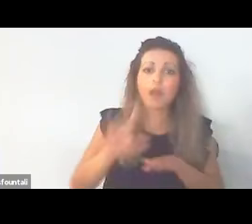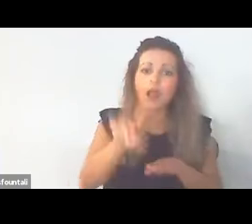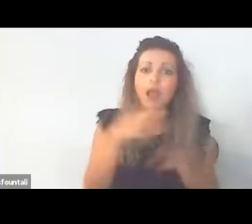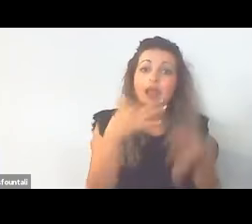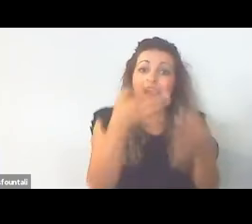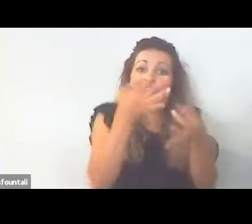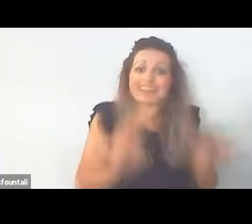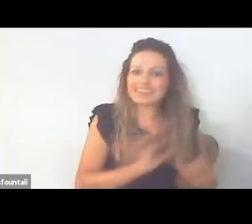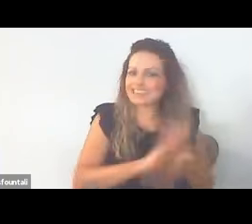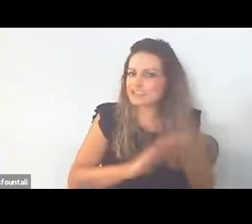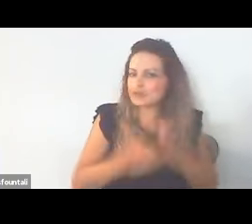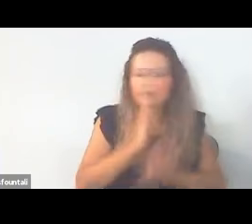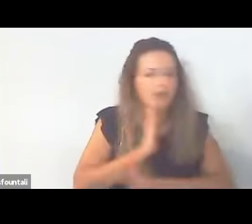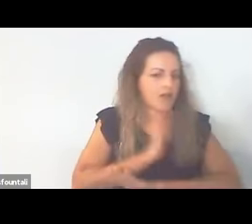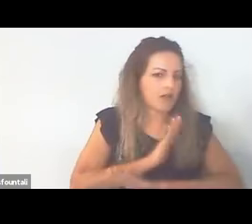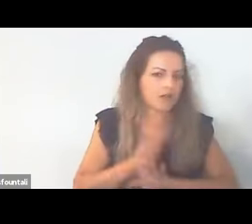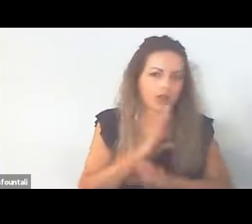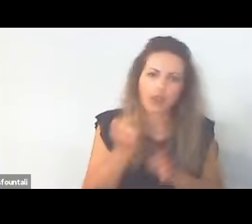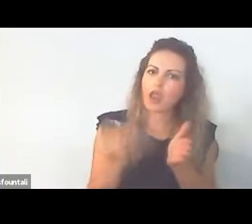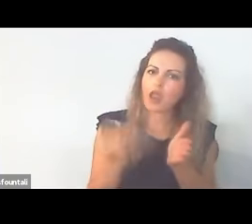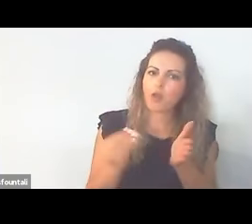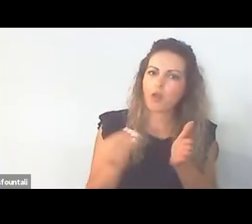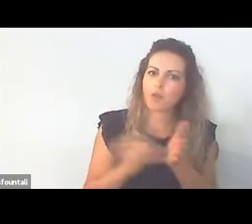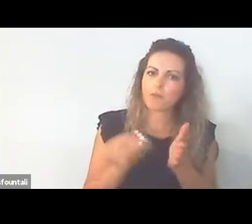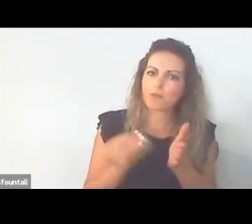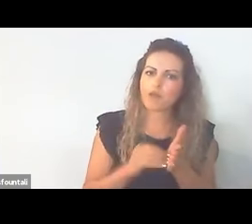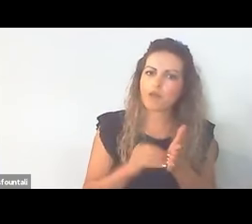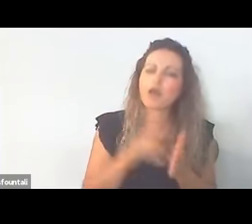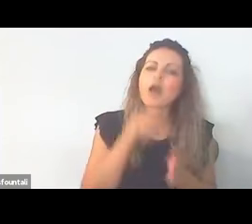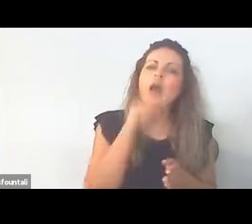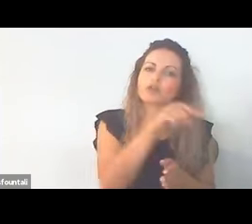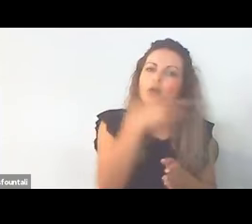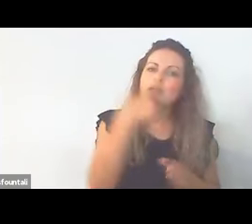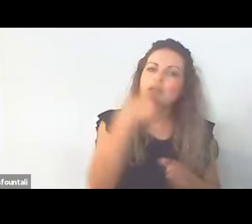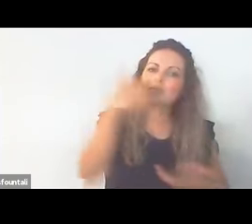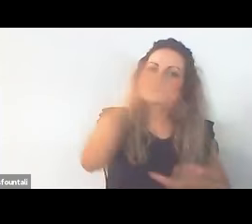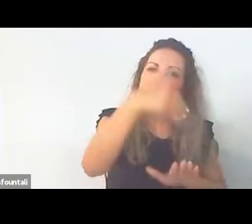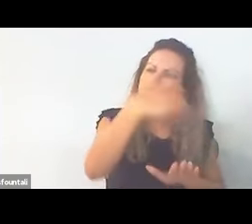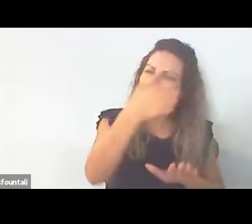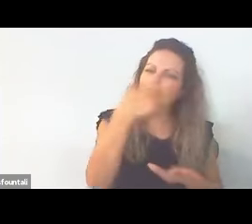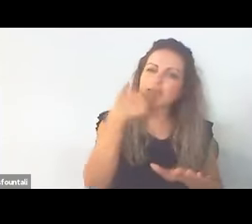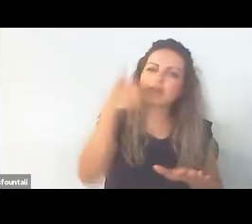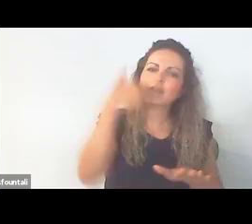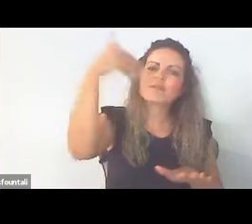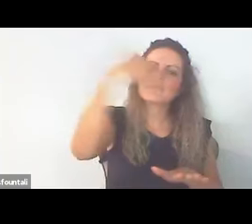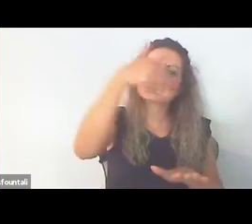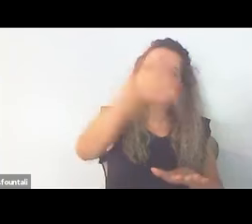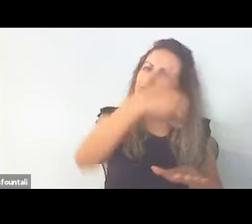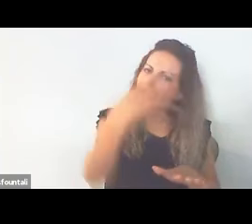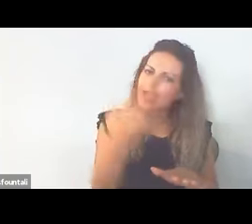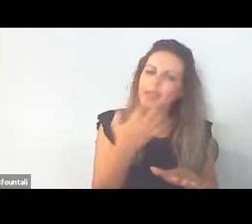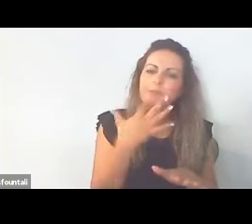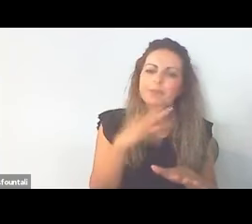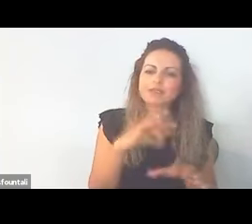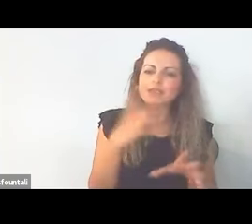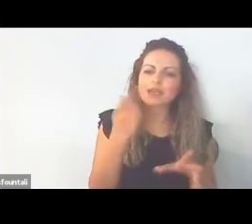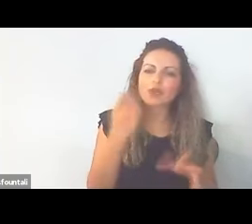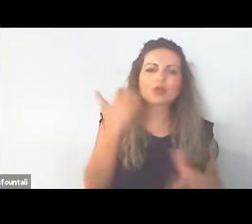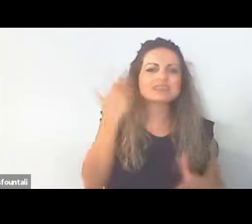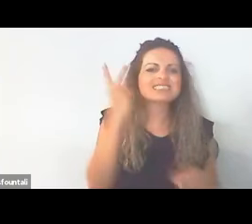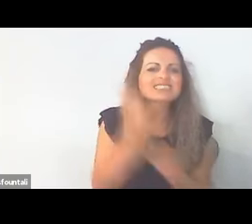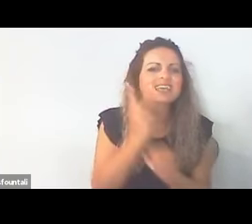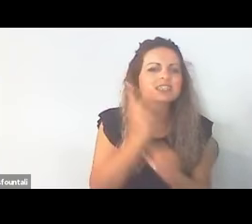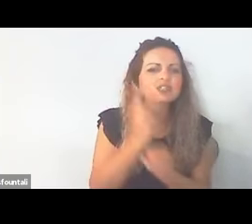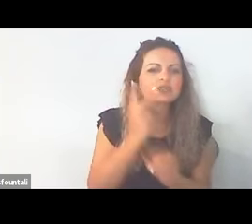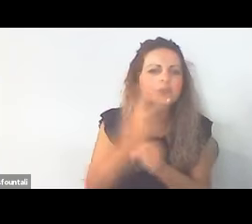βαθύτερο, έχει τις ρίζες του στον σεξισμό και την πατριαρχία που υπάρχει στην ελληνική κοινωνία και που χρειάζεται